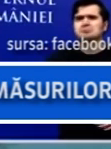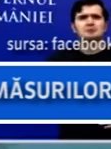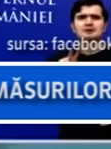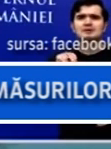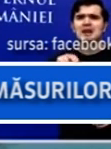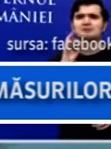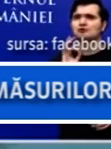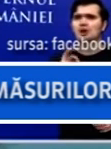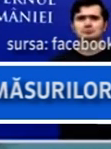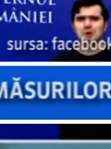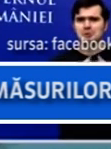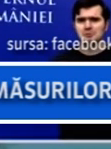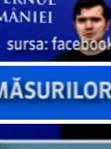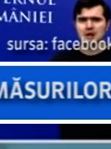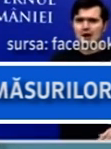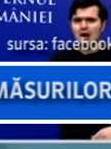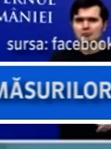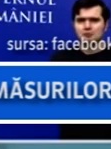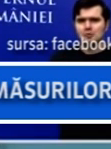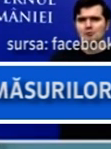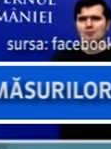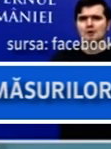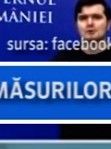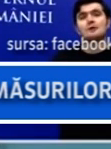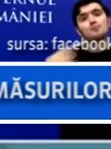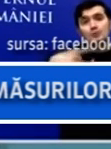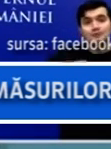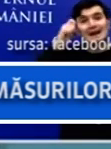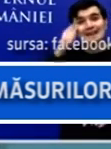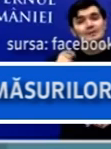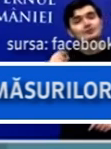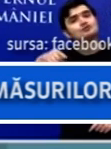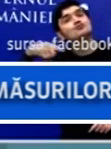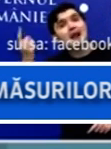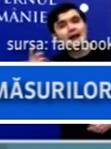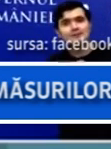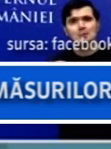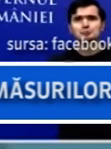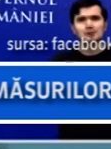30% gradul de ocupare, respectând toate celelalte măsuri care au fost și până acum.